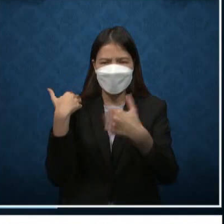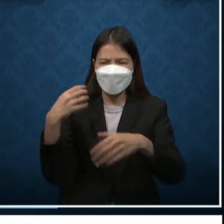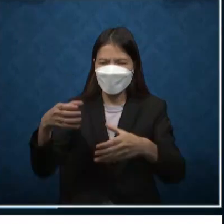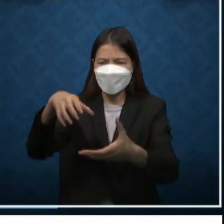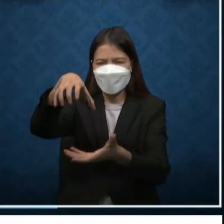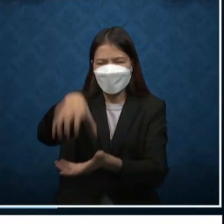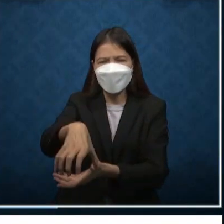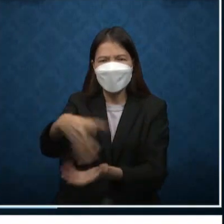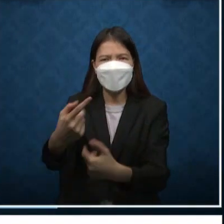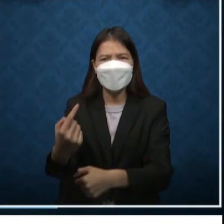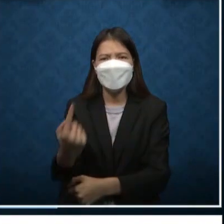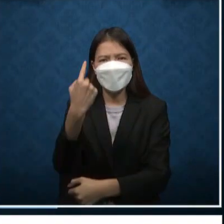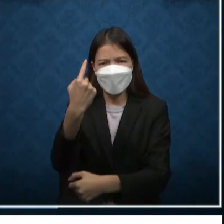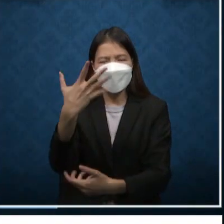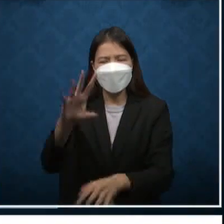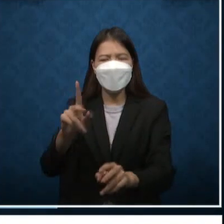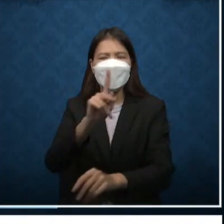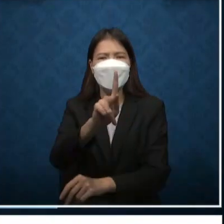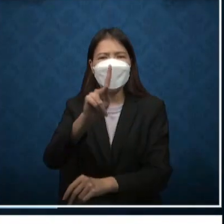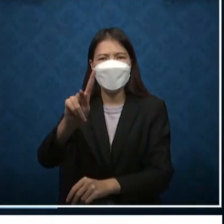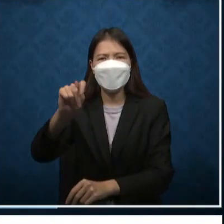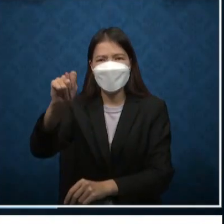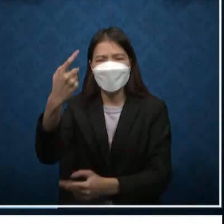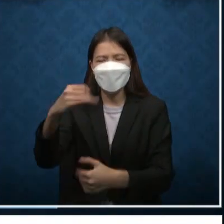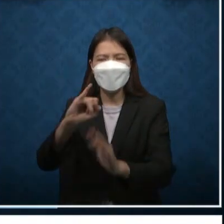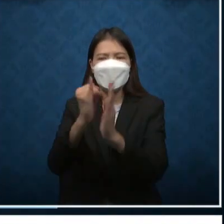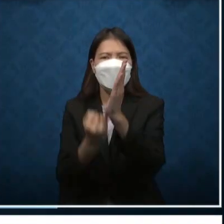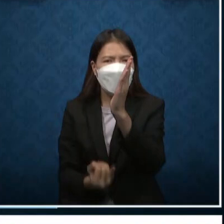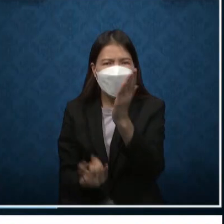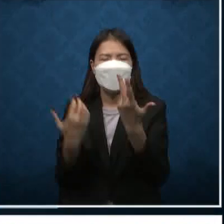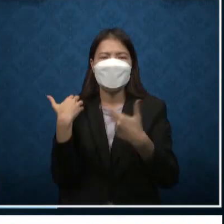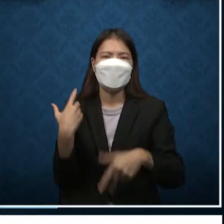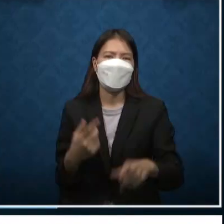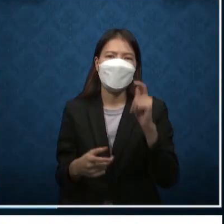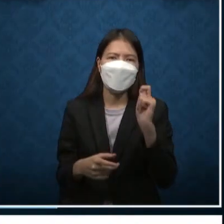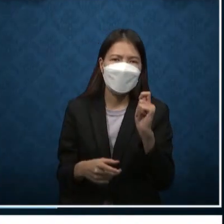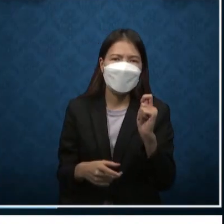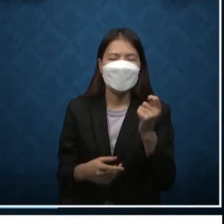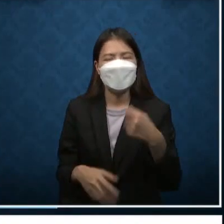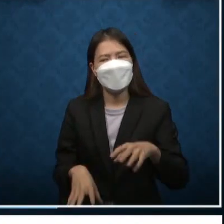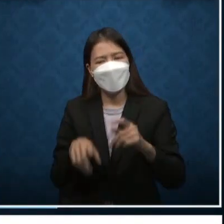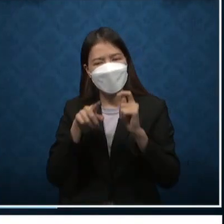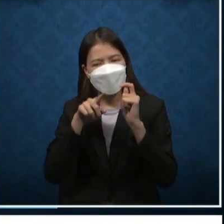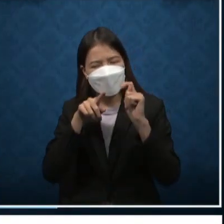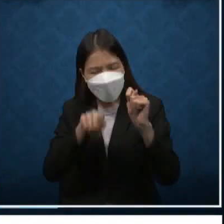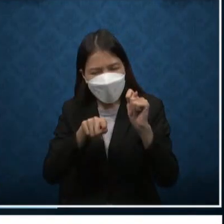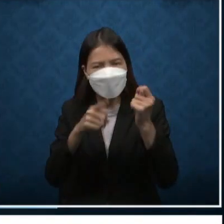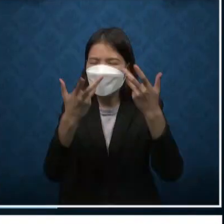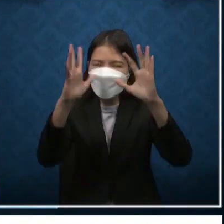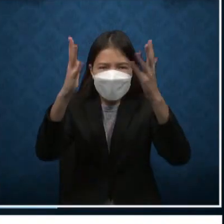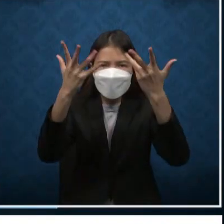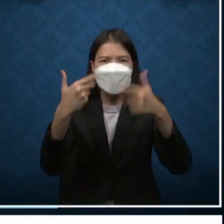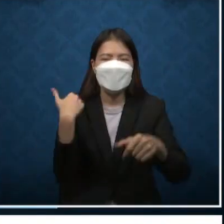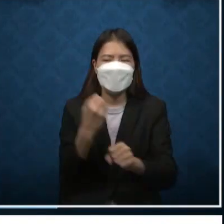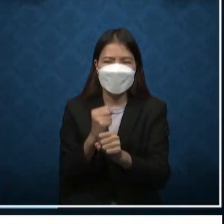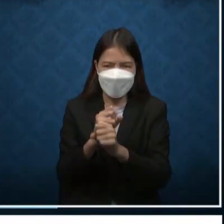งหน่วยงานเดียวคือ ก. ก. จัหวดไม่มีหน่วยงานใหดับอำเภcardะสำบบนจึเป็ปัหาอุปสักษ ในการนำ